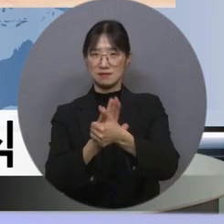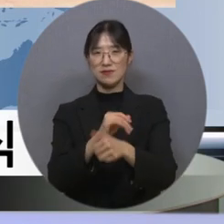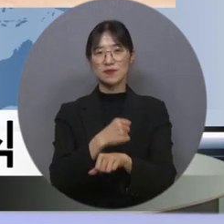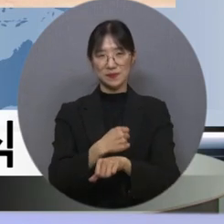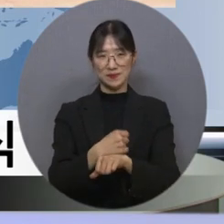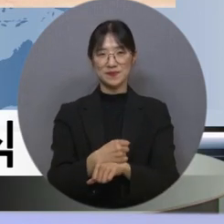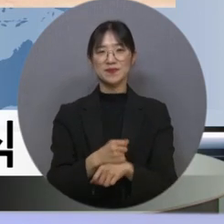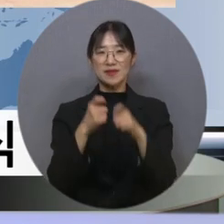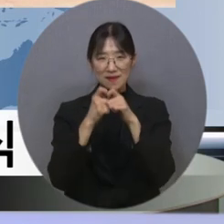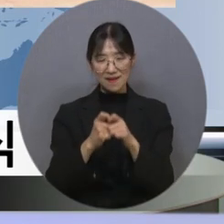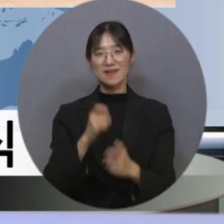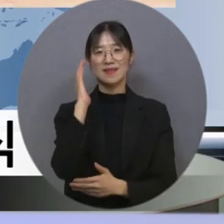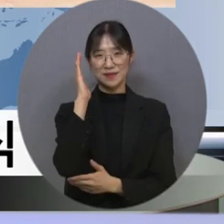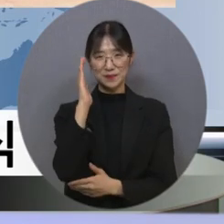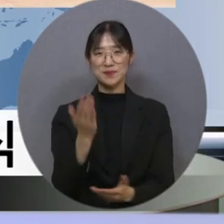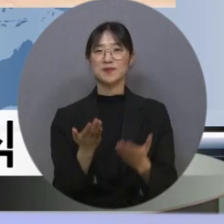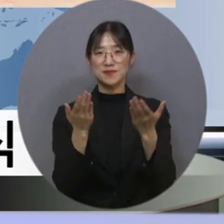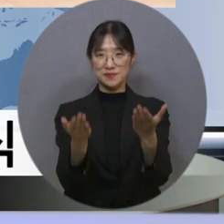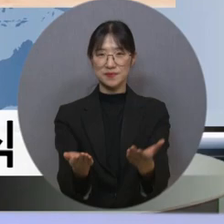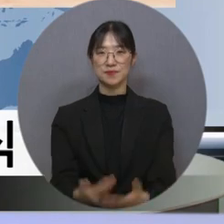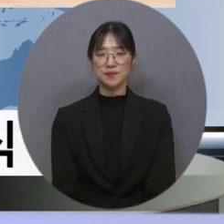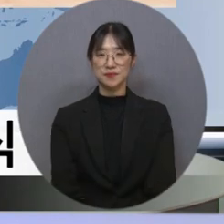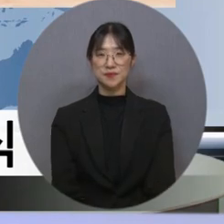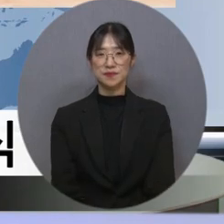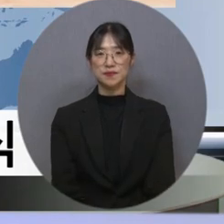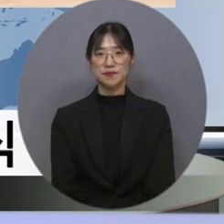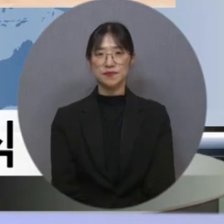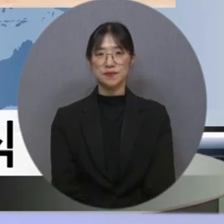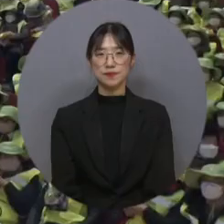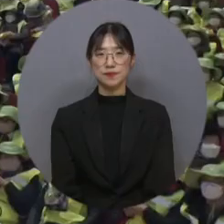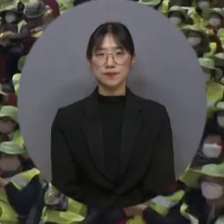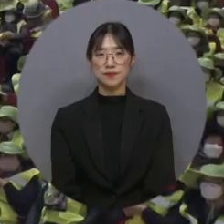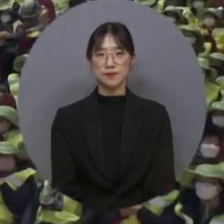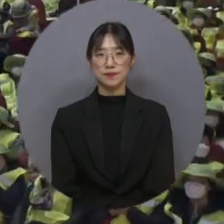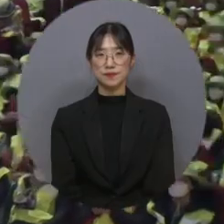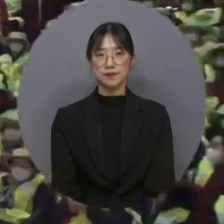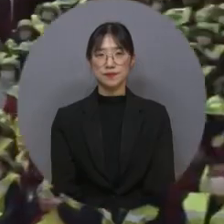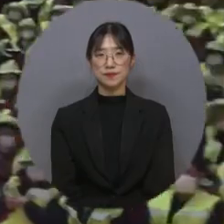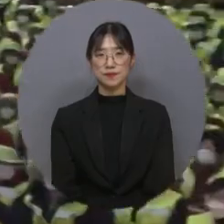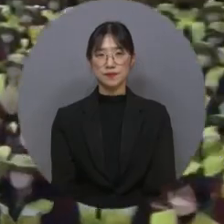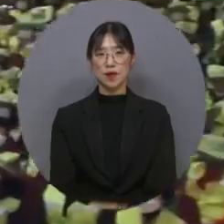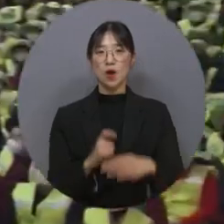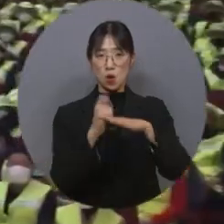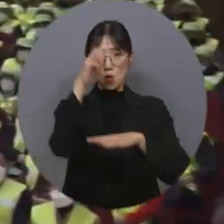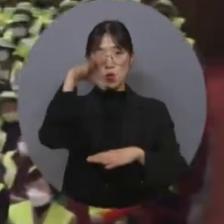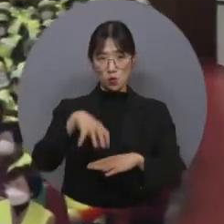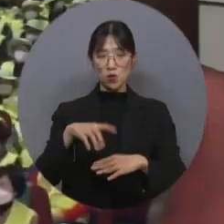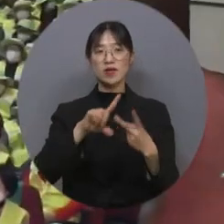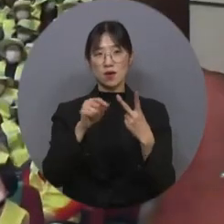자세한 소식 황영재 기자가 보도합니다 이날